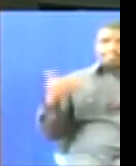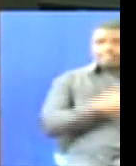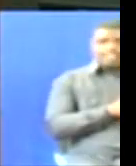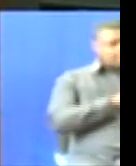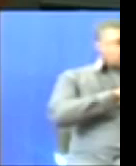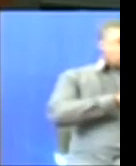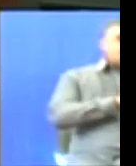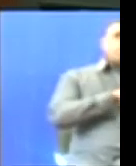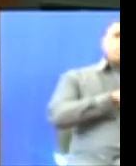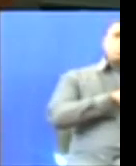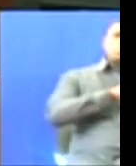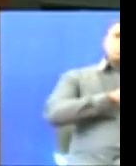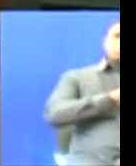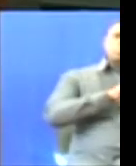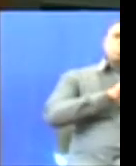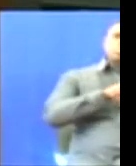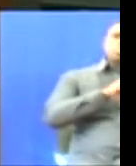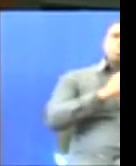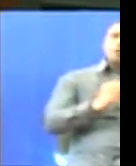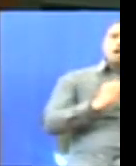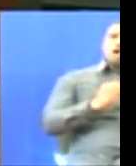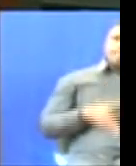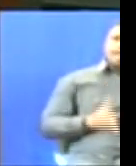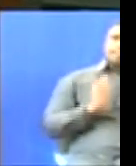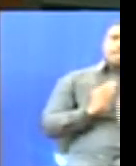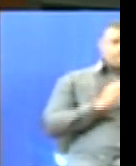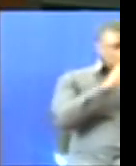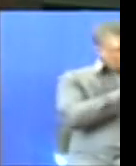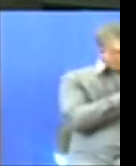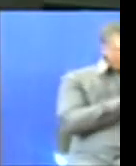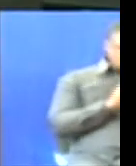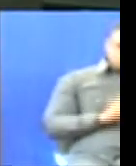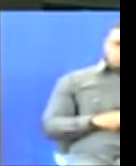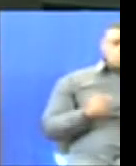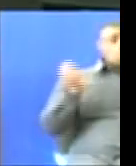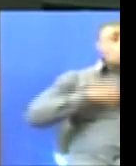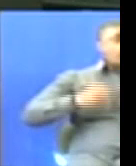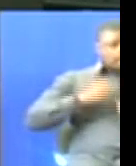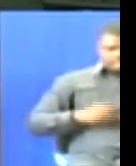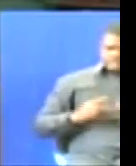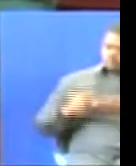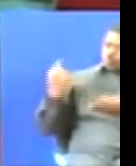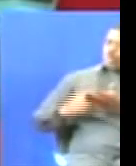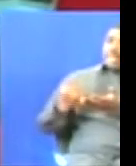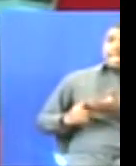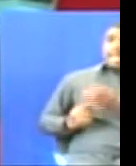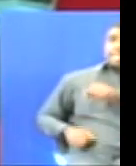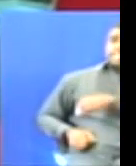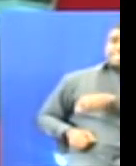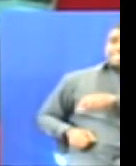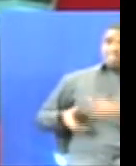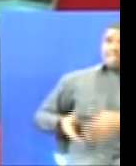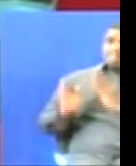barabara inayopeleka mizigo kwenda Kongo, kwenda Rwanda, kwenda Uganda, barabara hii isiweze kuwa effective